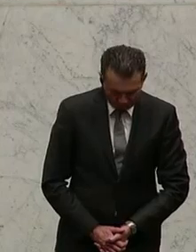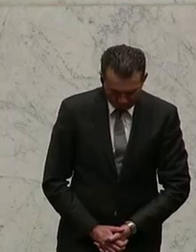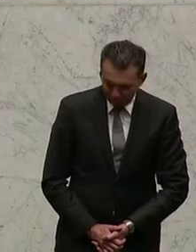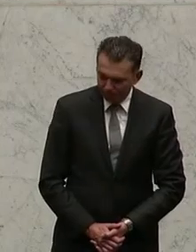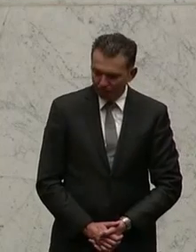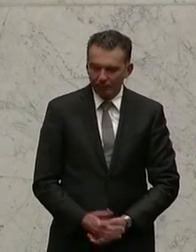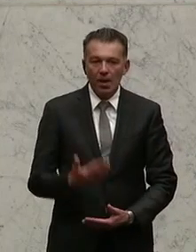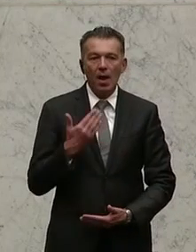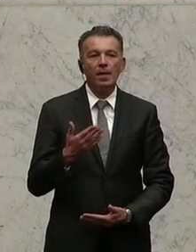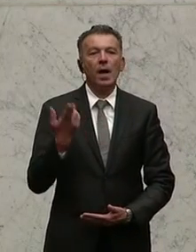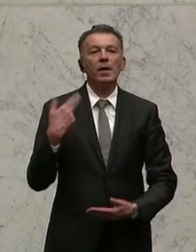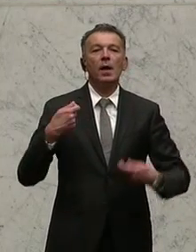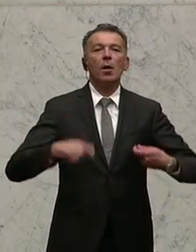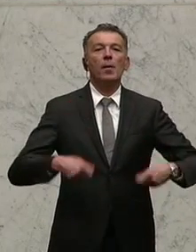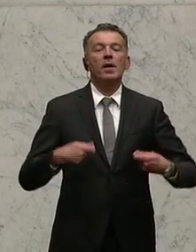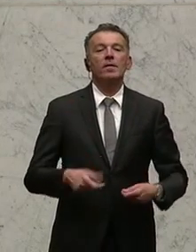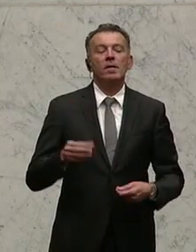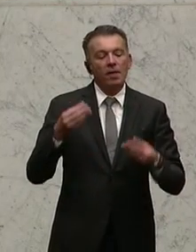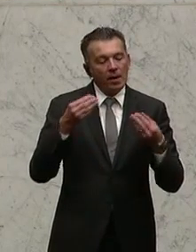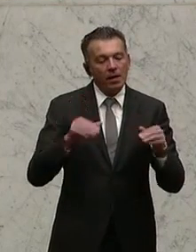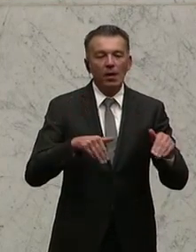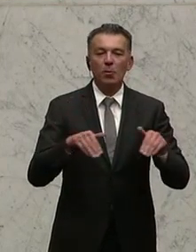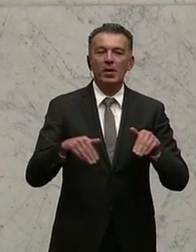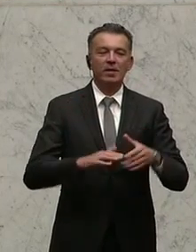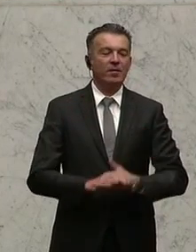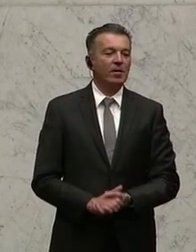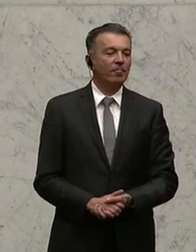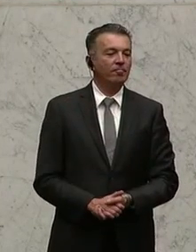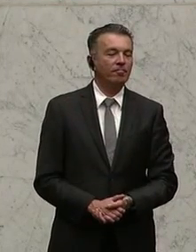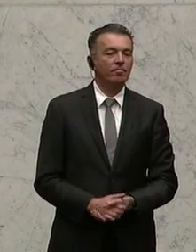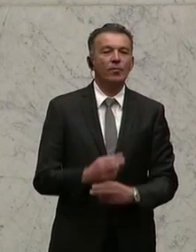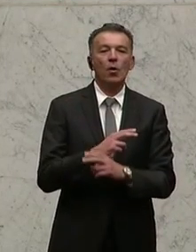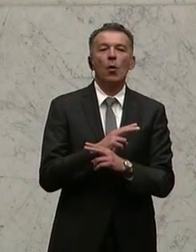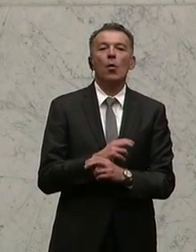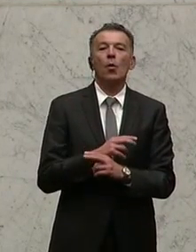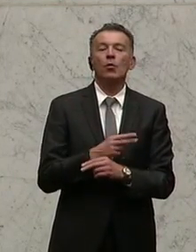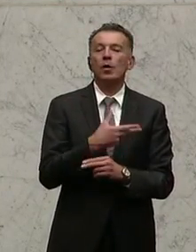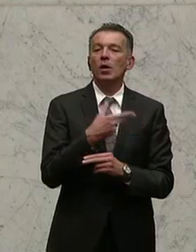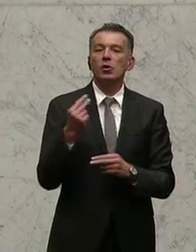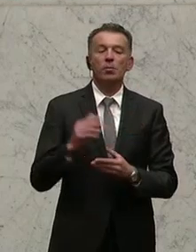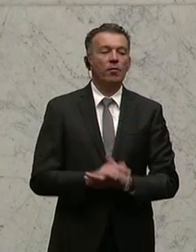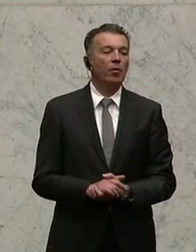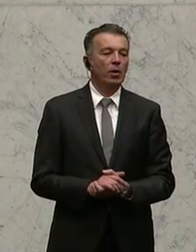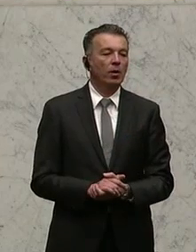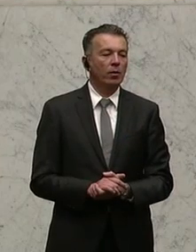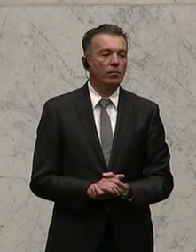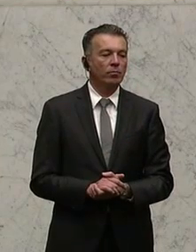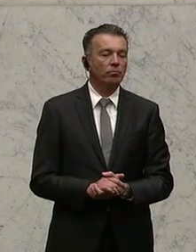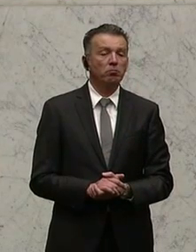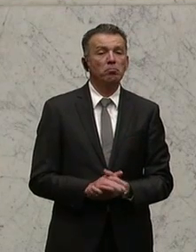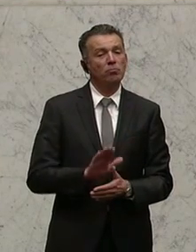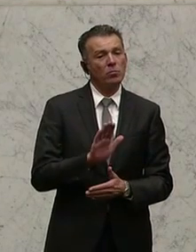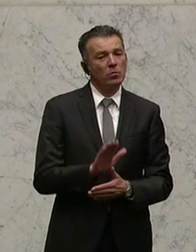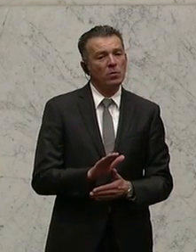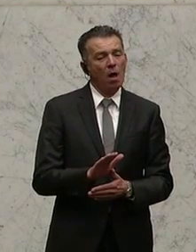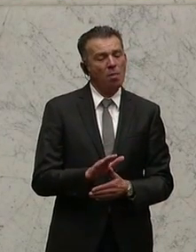Danke, Herr Präsident, sehr geehrter Minister. Die österreichische Bevölkerung hat ein verfassungsmäßiges